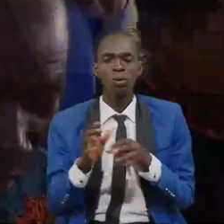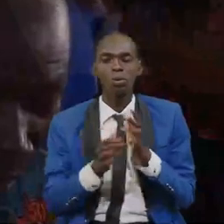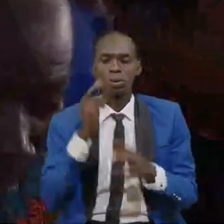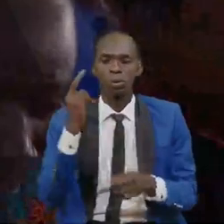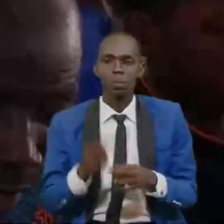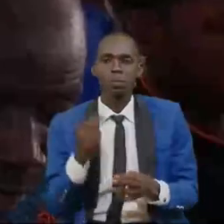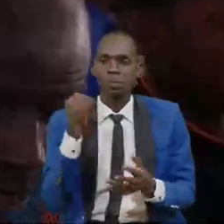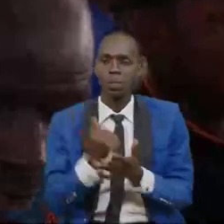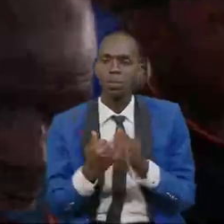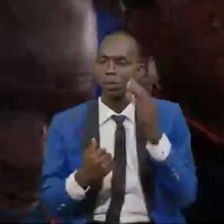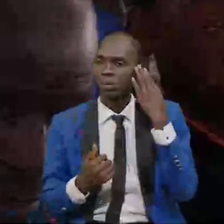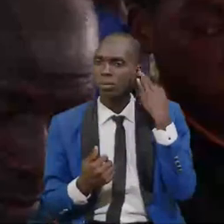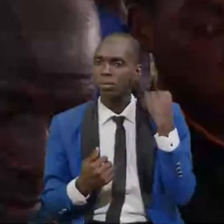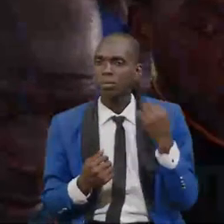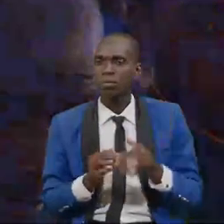de Jésus.